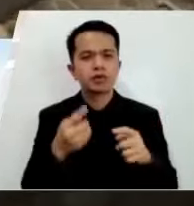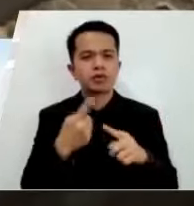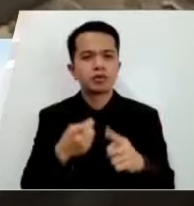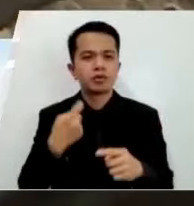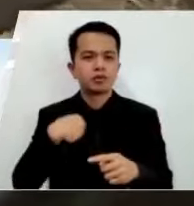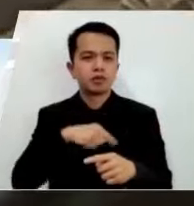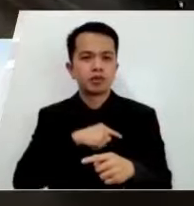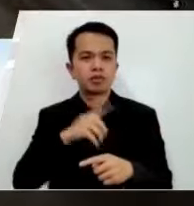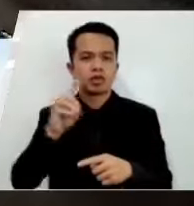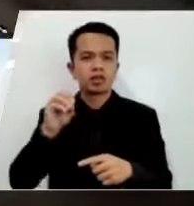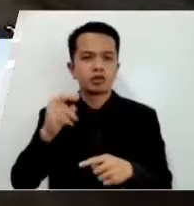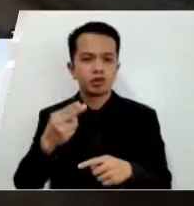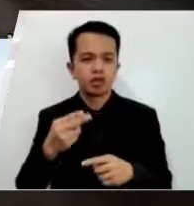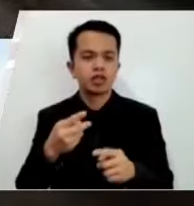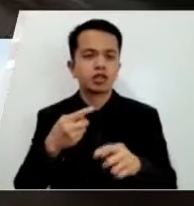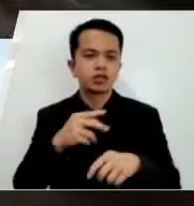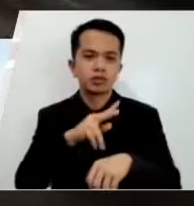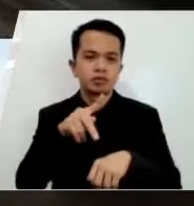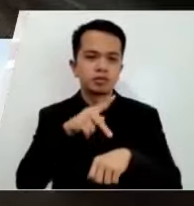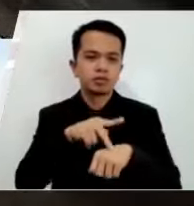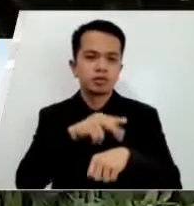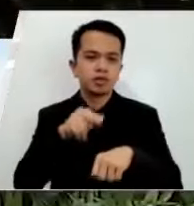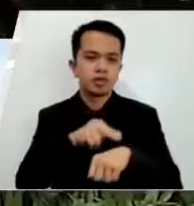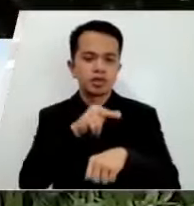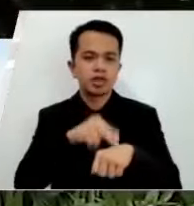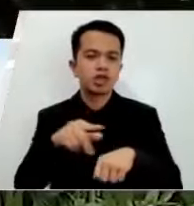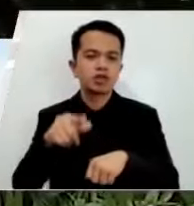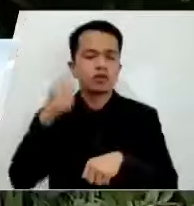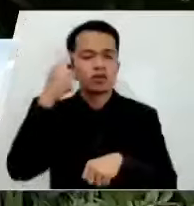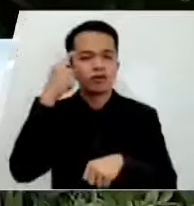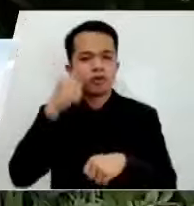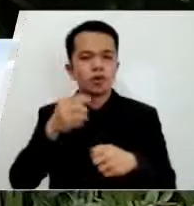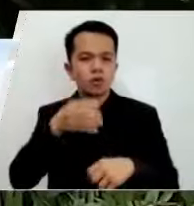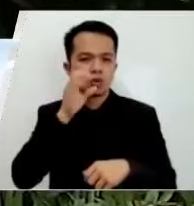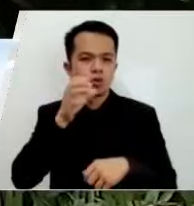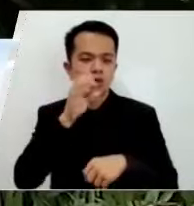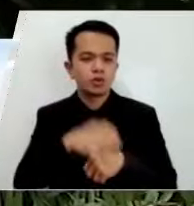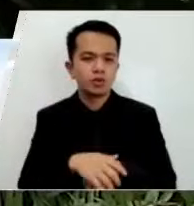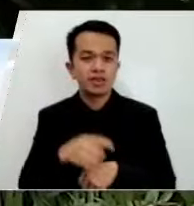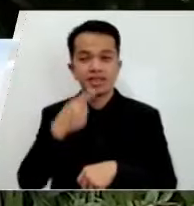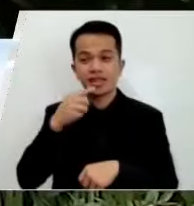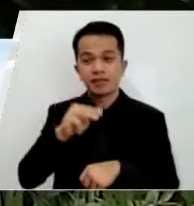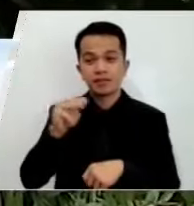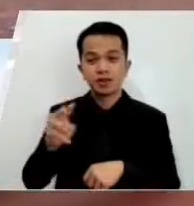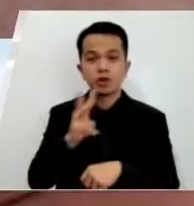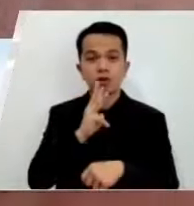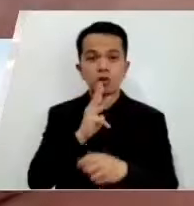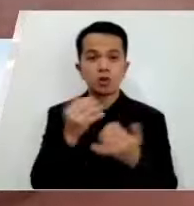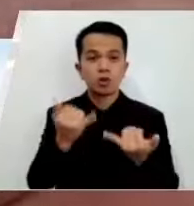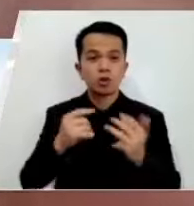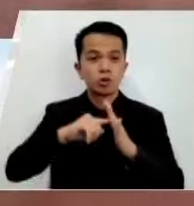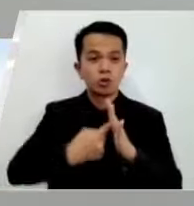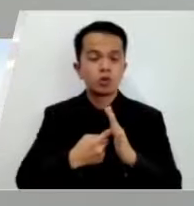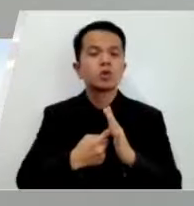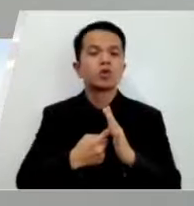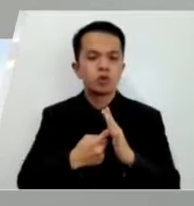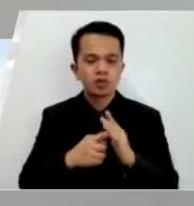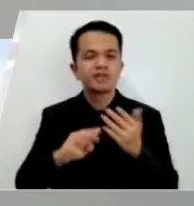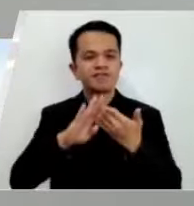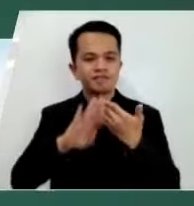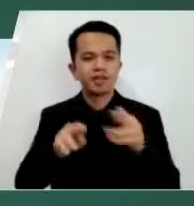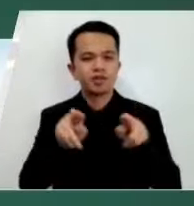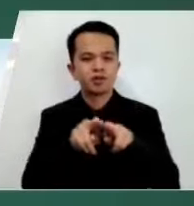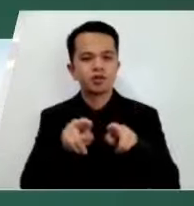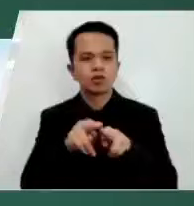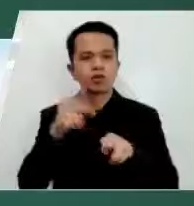the Philippine National Standards for Drinking Water. Sabi ng Manila Water, simula ngayong araw, unti-unti nang babalik sa normal ang kalidad ng